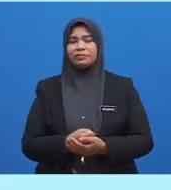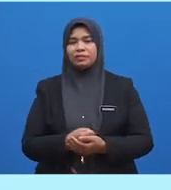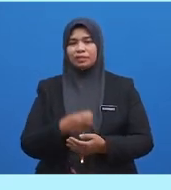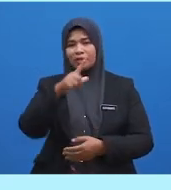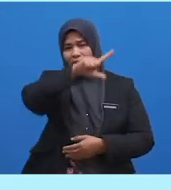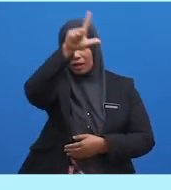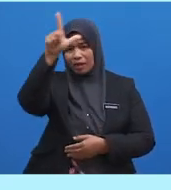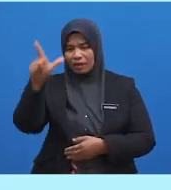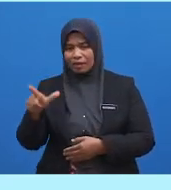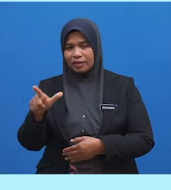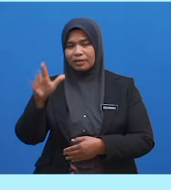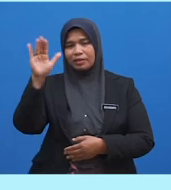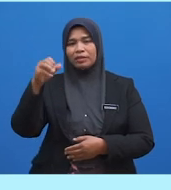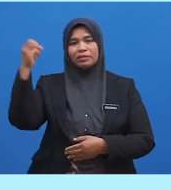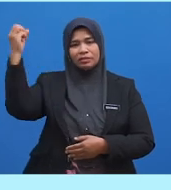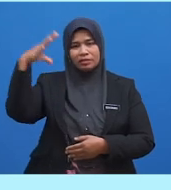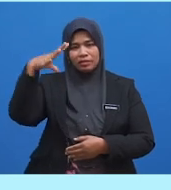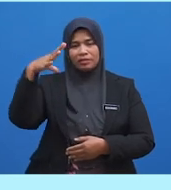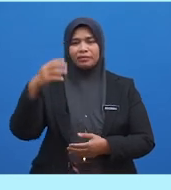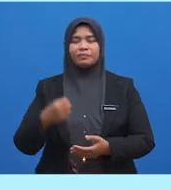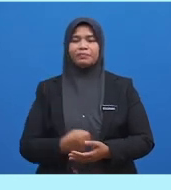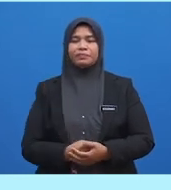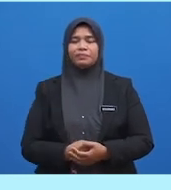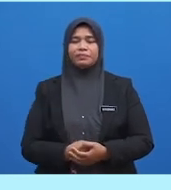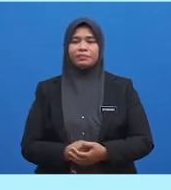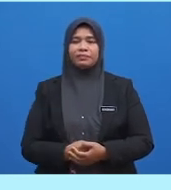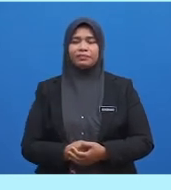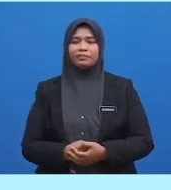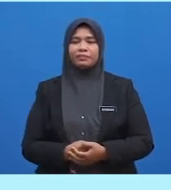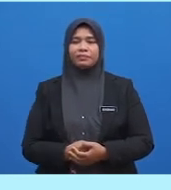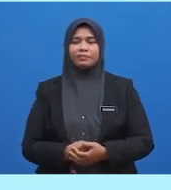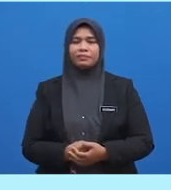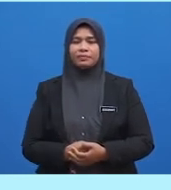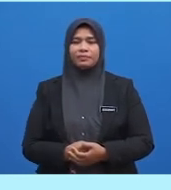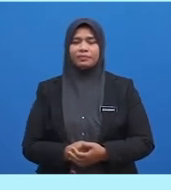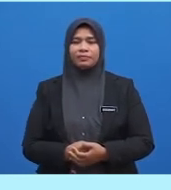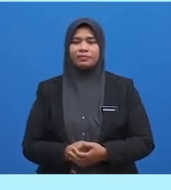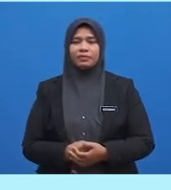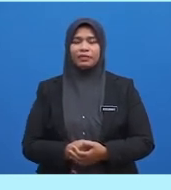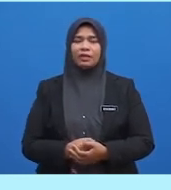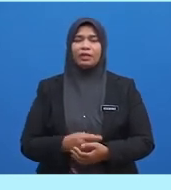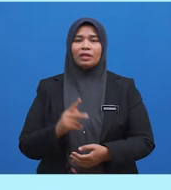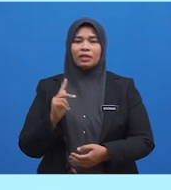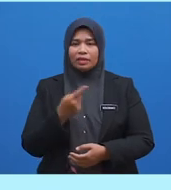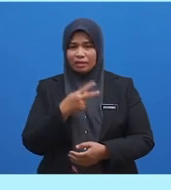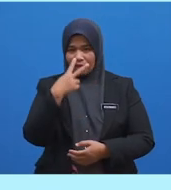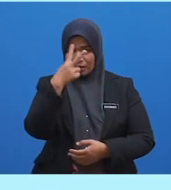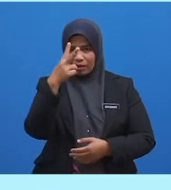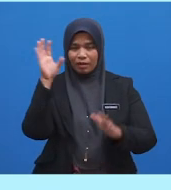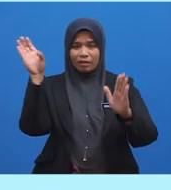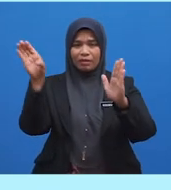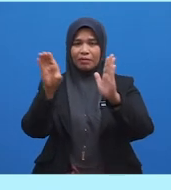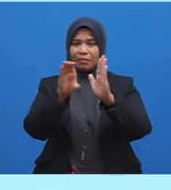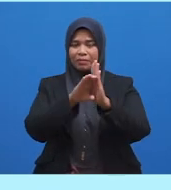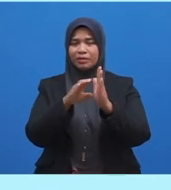langit yang cerah Ayo kita lihat compare